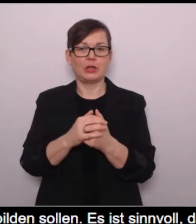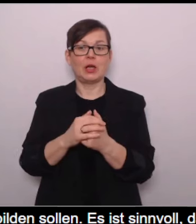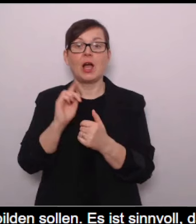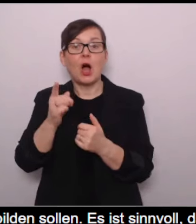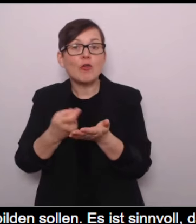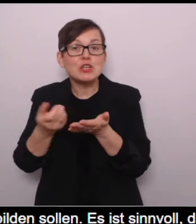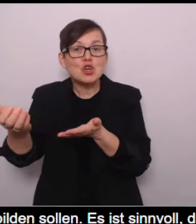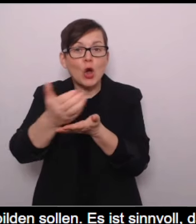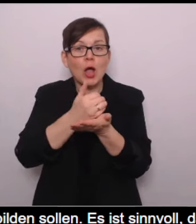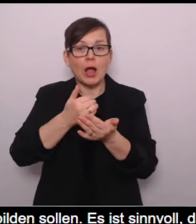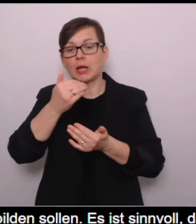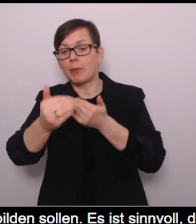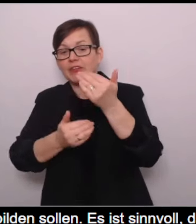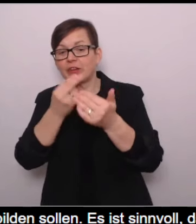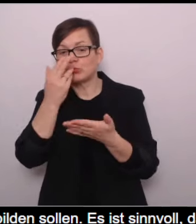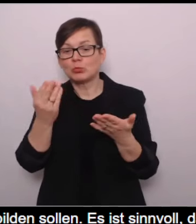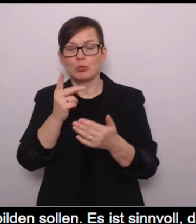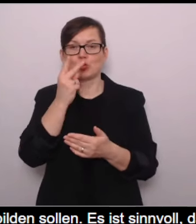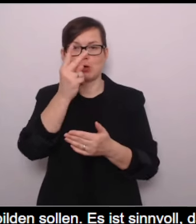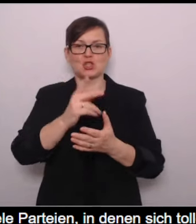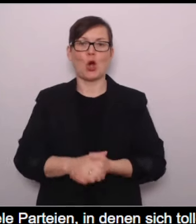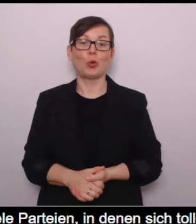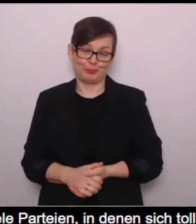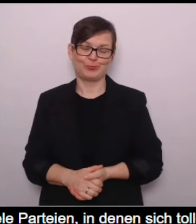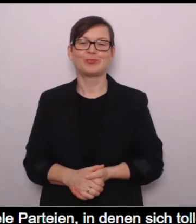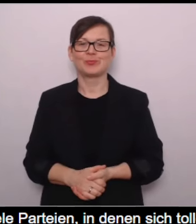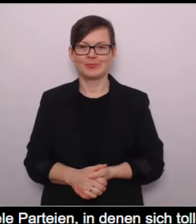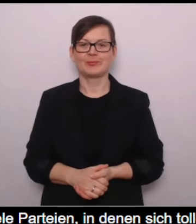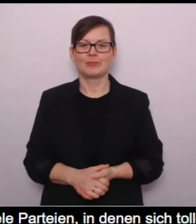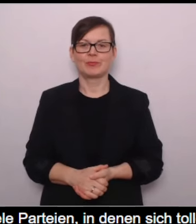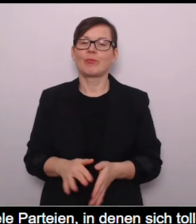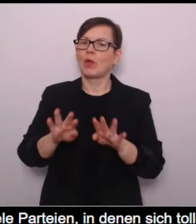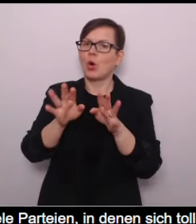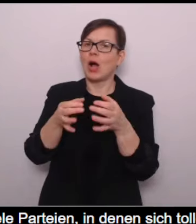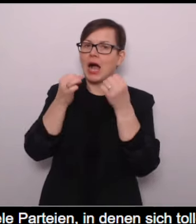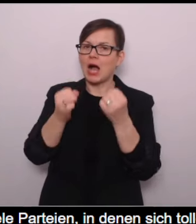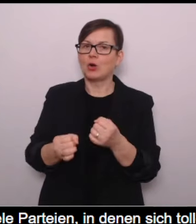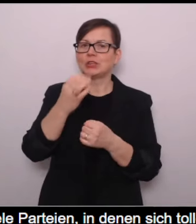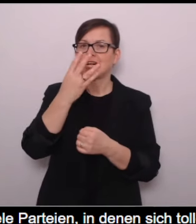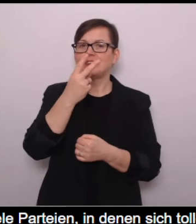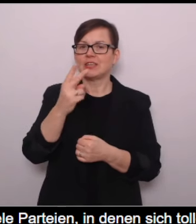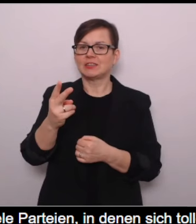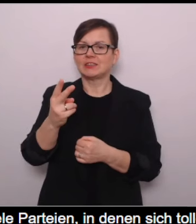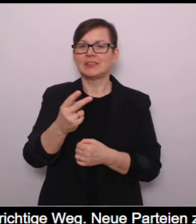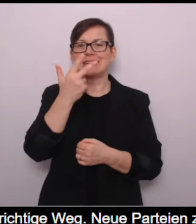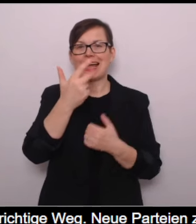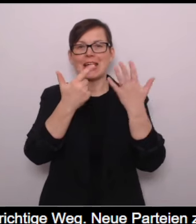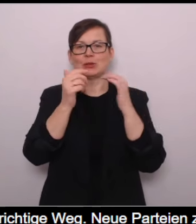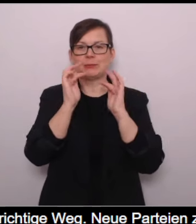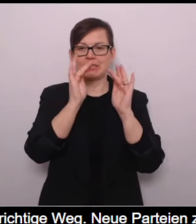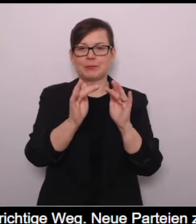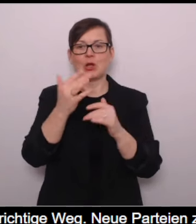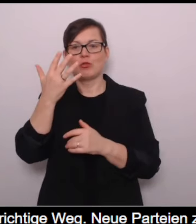des Haushalts ja sehen, wie sich das Jahr entwickelt. Wir leben in großen Krisenzeiten, wie sich die Steuernahmen entwickeln und dann werden wir da entsprechend das sehen.